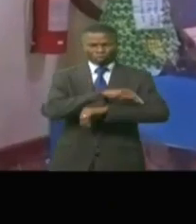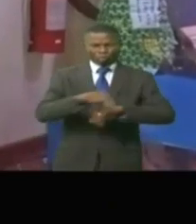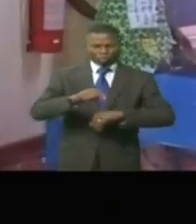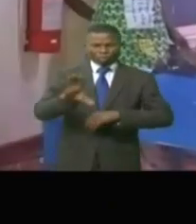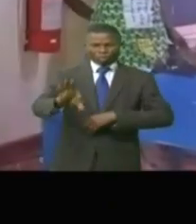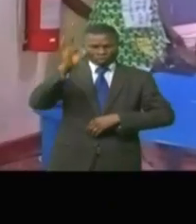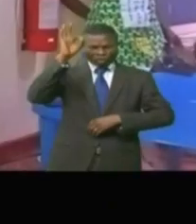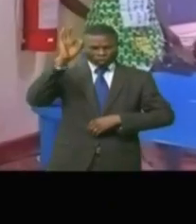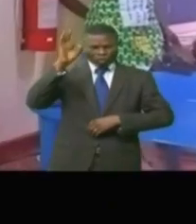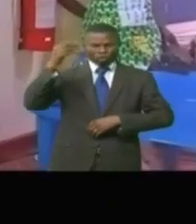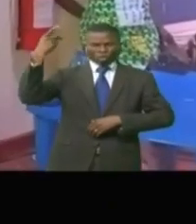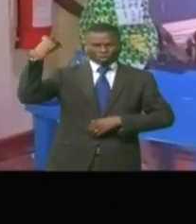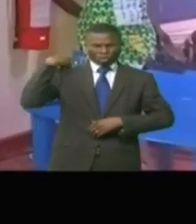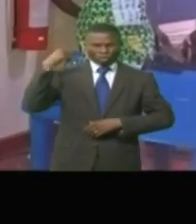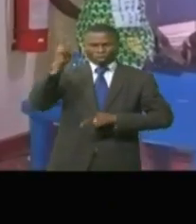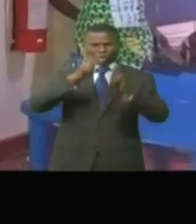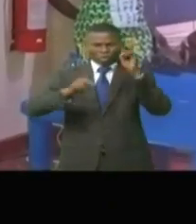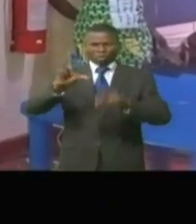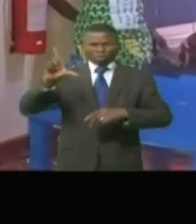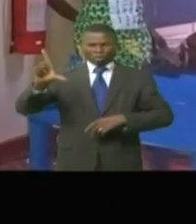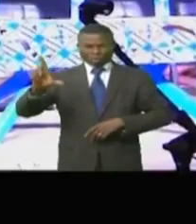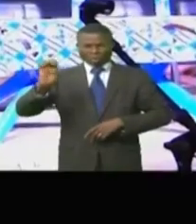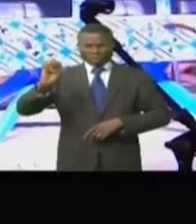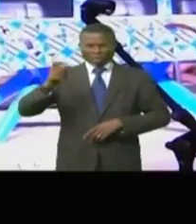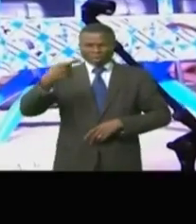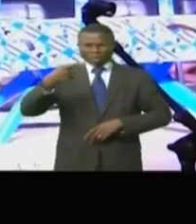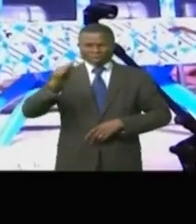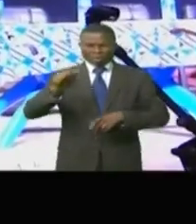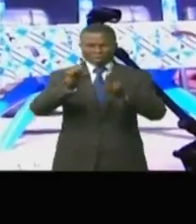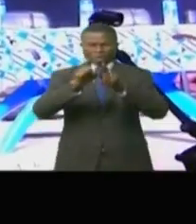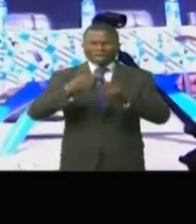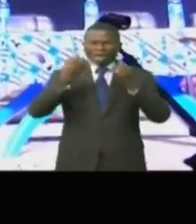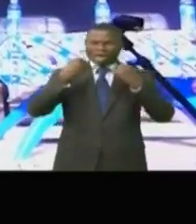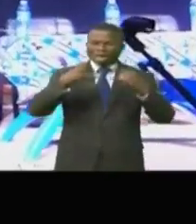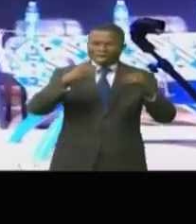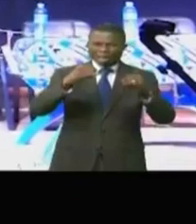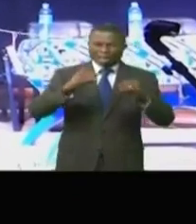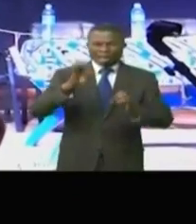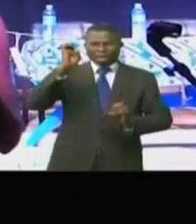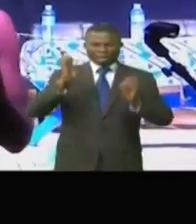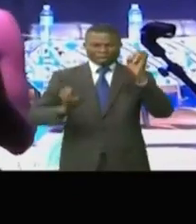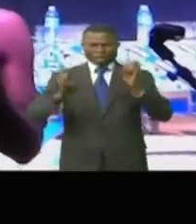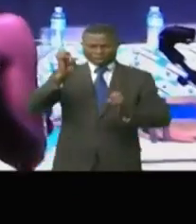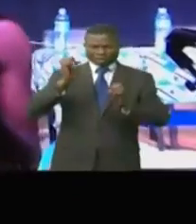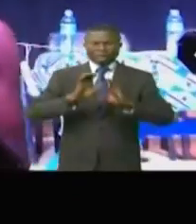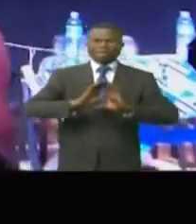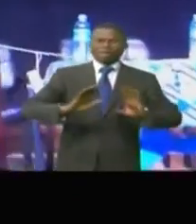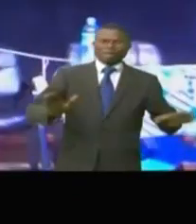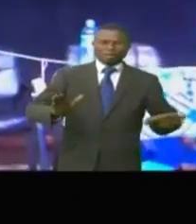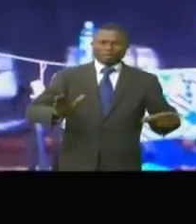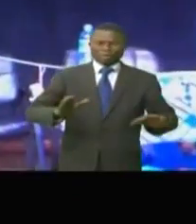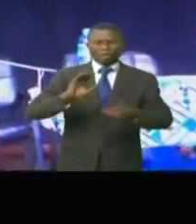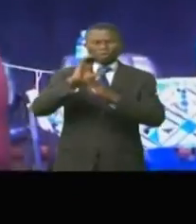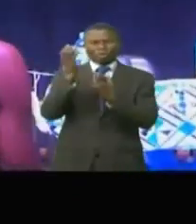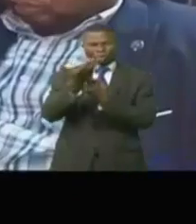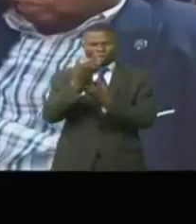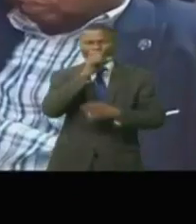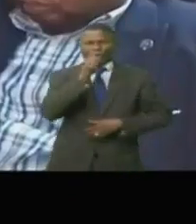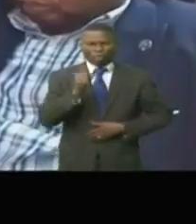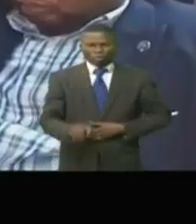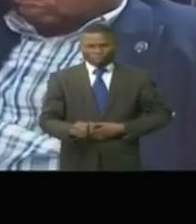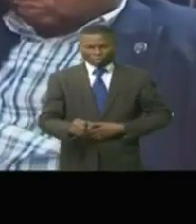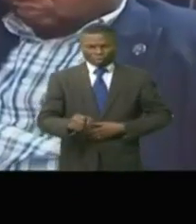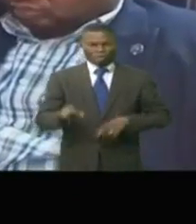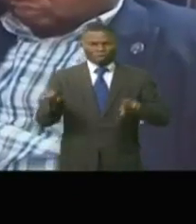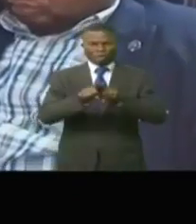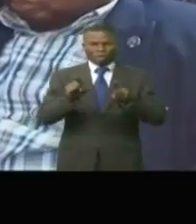choix de la notabilité chez le peuple Léga, mais aussi les renseignements de l'équilibre d'adaptation de la culture ancestrale à celle